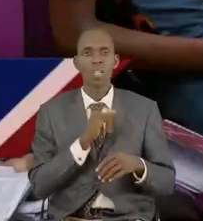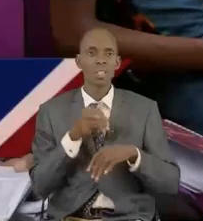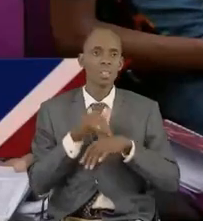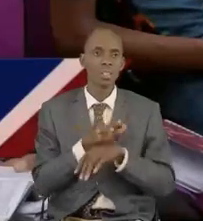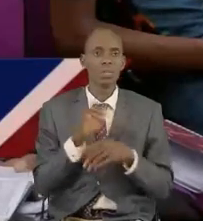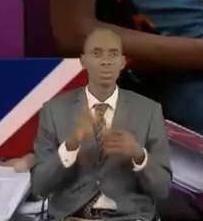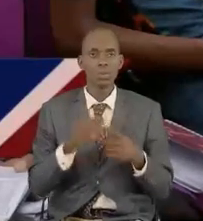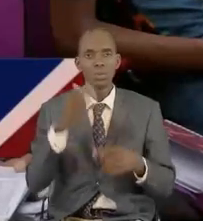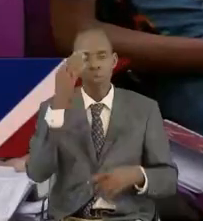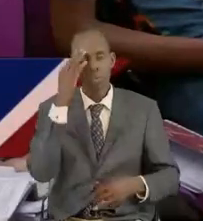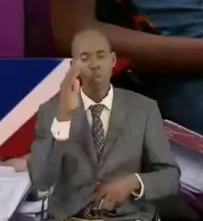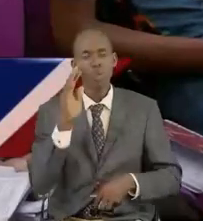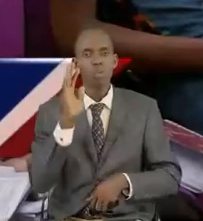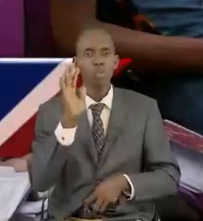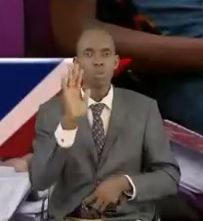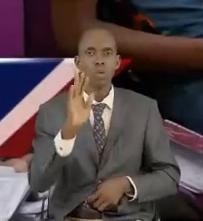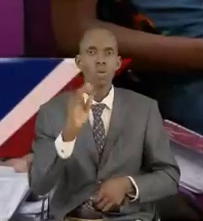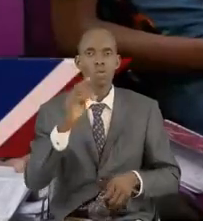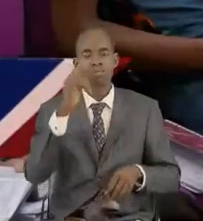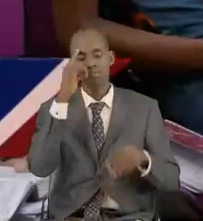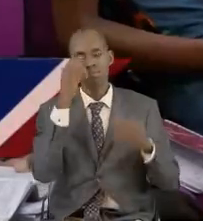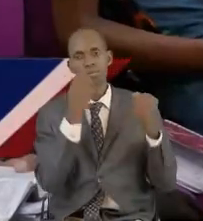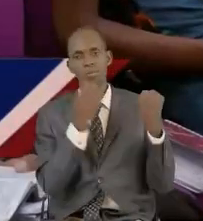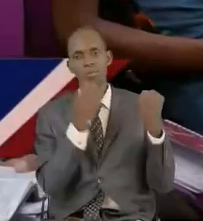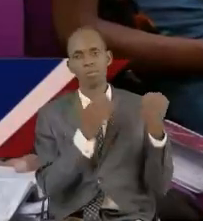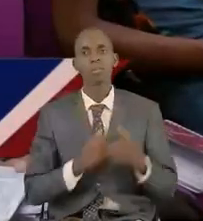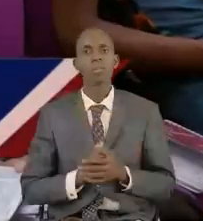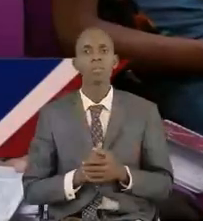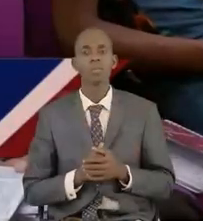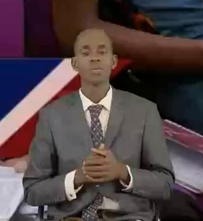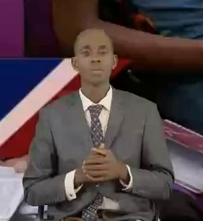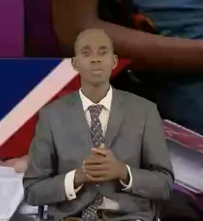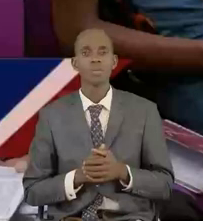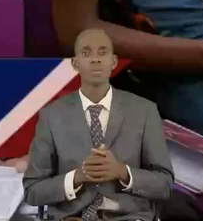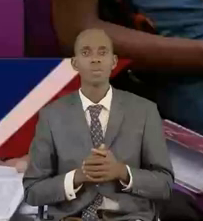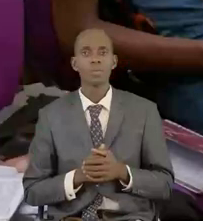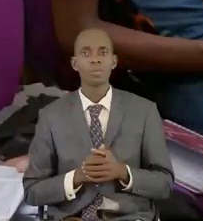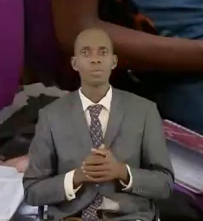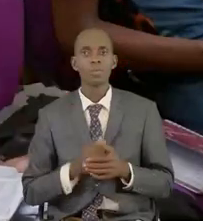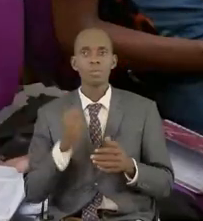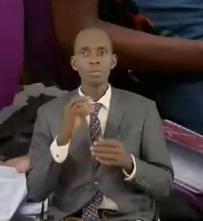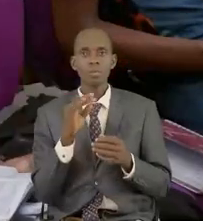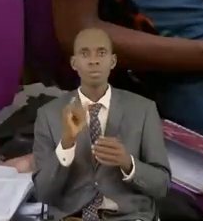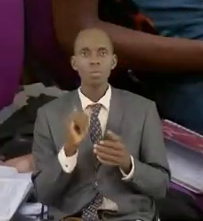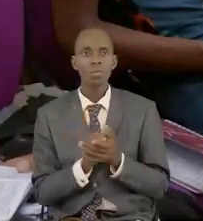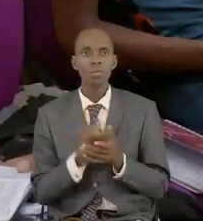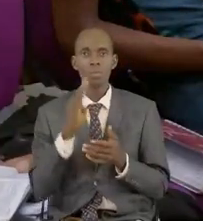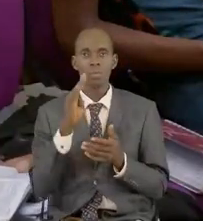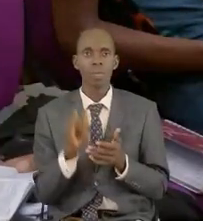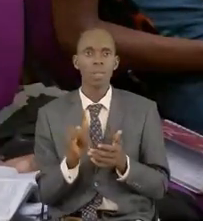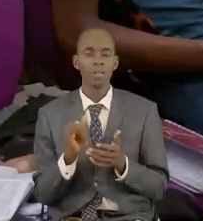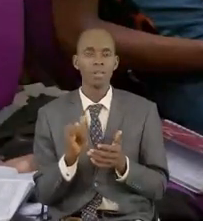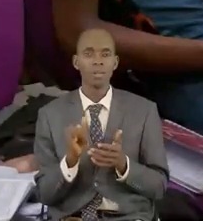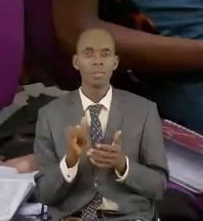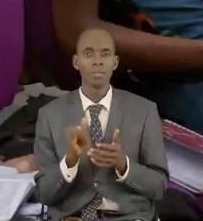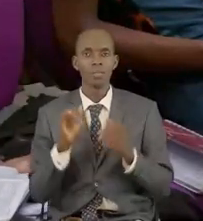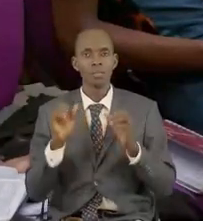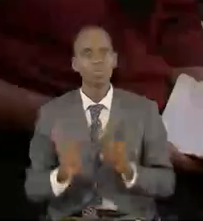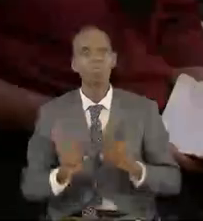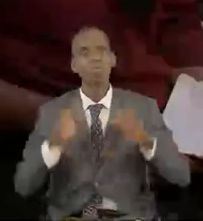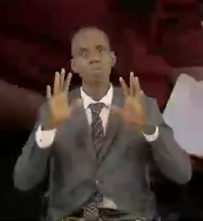j'ai envoyé mes m'informer de votre foi j'ai envoyé mes informer de votre foi dans la crainte que le